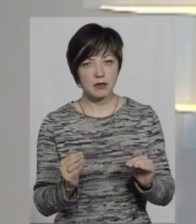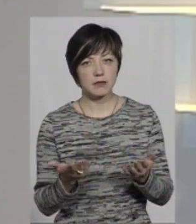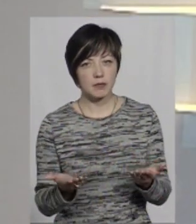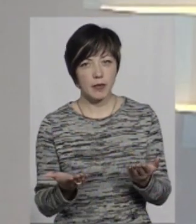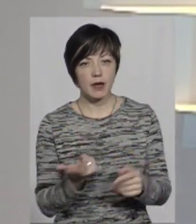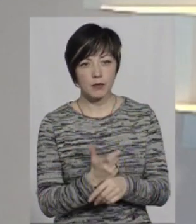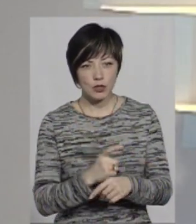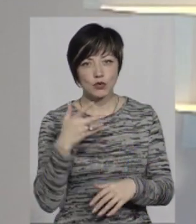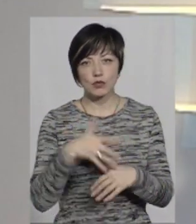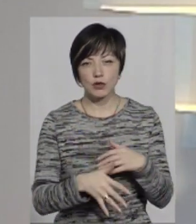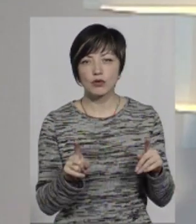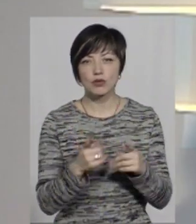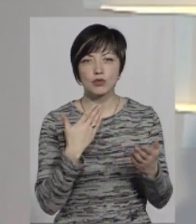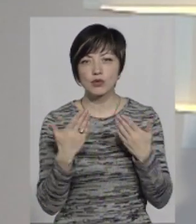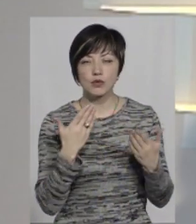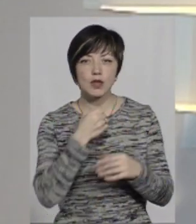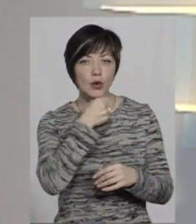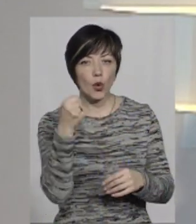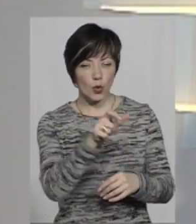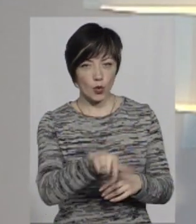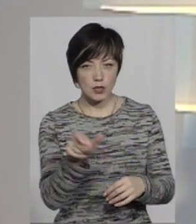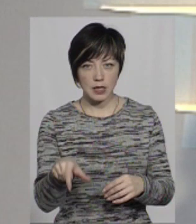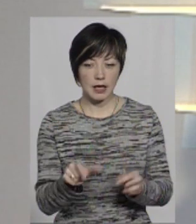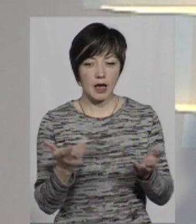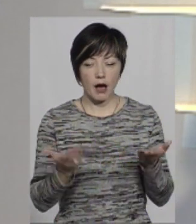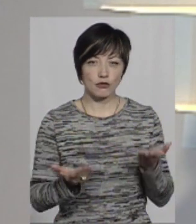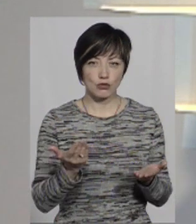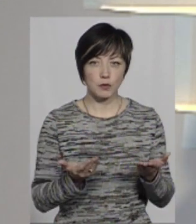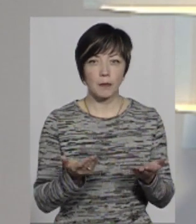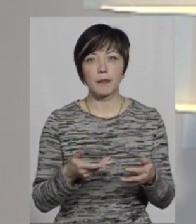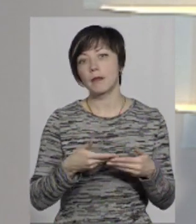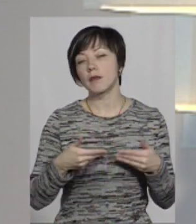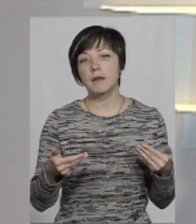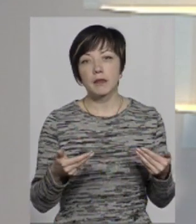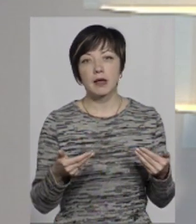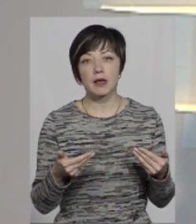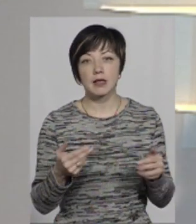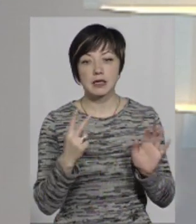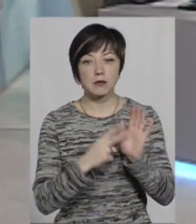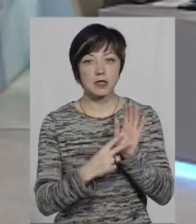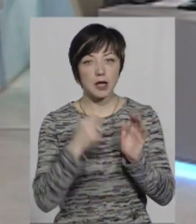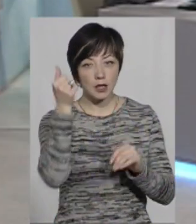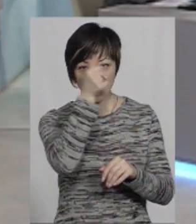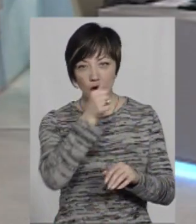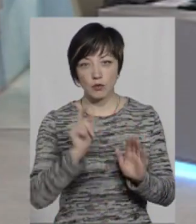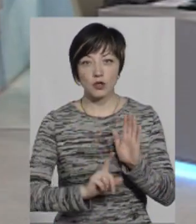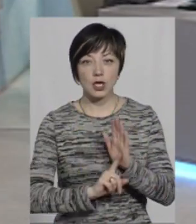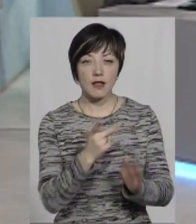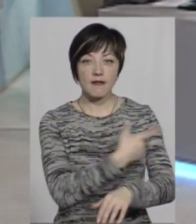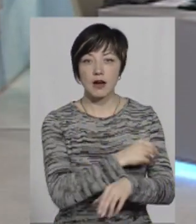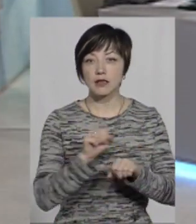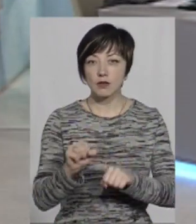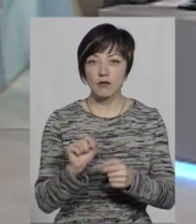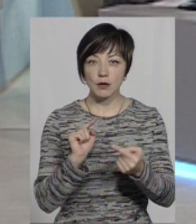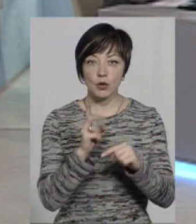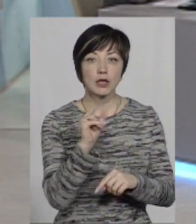ну, як для мене більш зрозуміло, от що стосується дорослих, от якщо ми з якого, в 70-х роках почали вакцинувати, так,